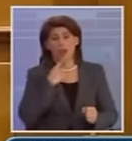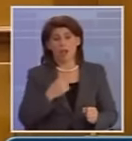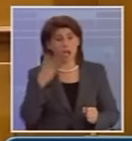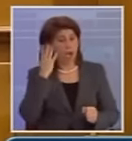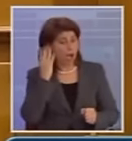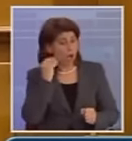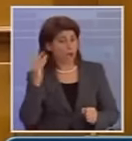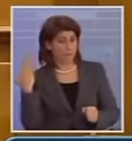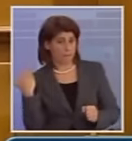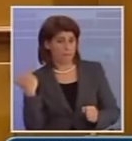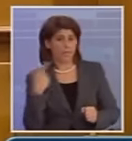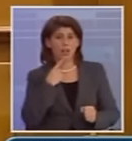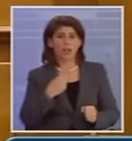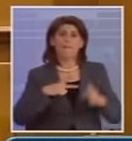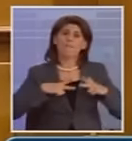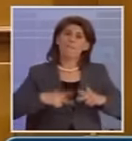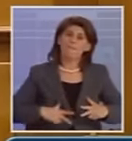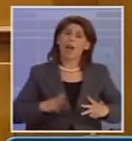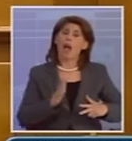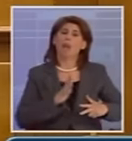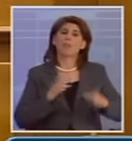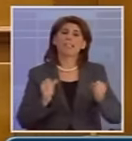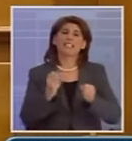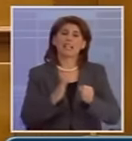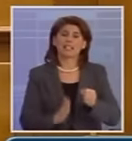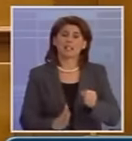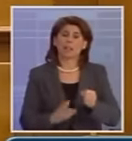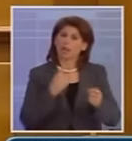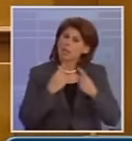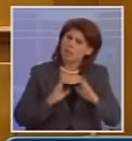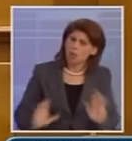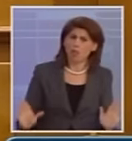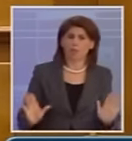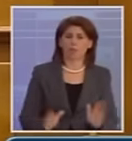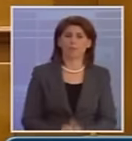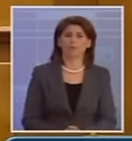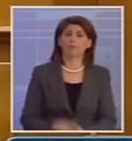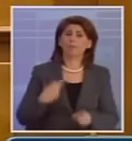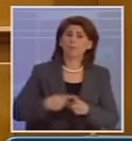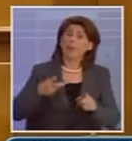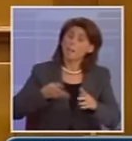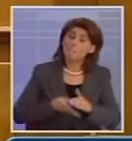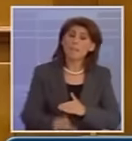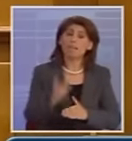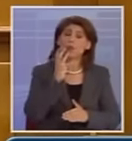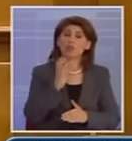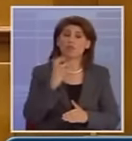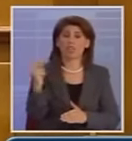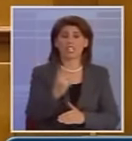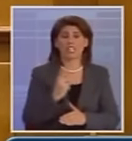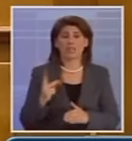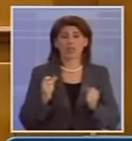και πριν, για ανακούφιση της ανθρωπιστικής κρίσης, για να στενοηθούμε κάποτε. Η Ελλάδα πέρασε μια σοβαρότατη κοινωνική